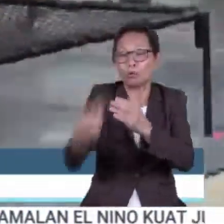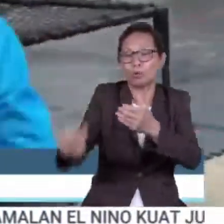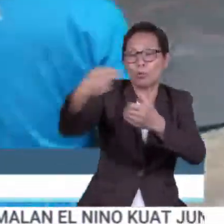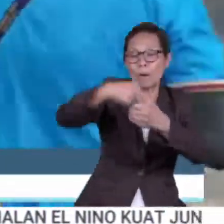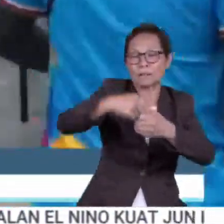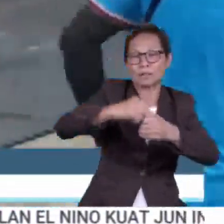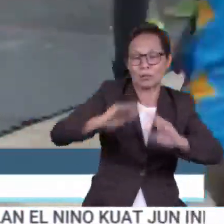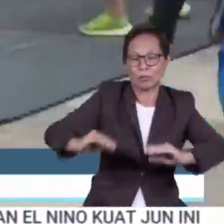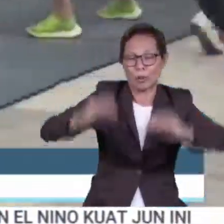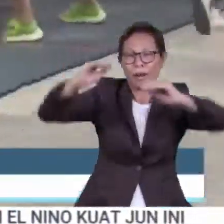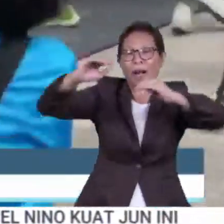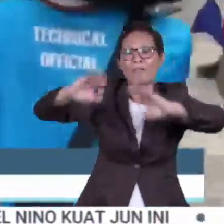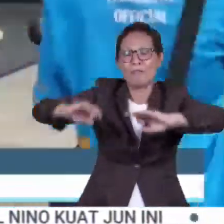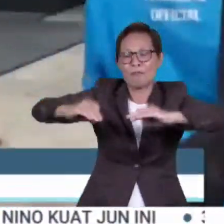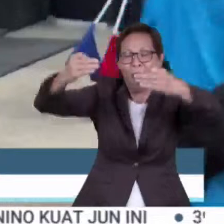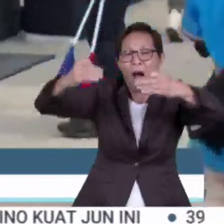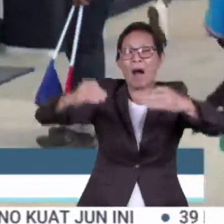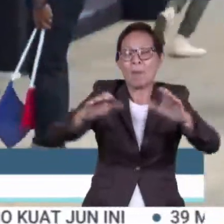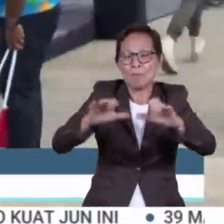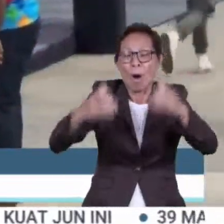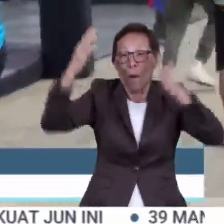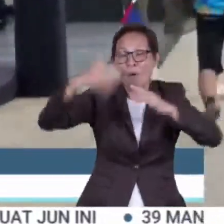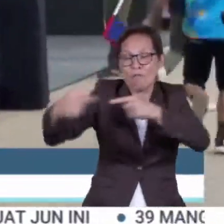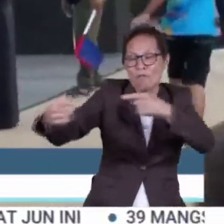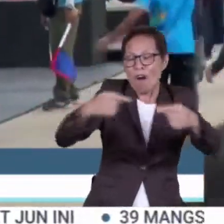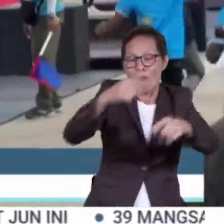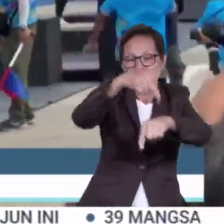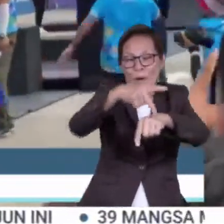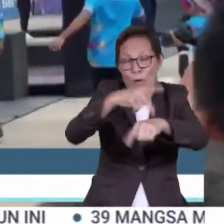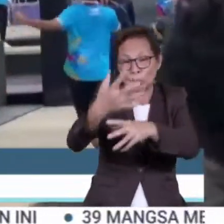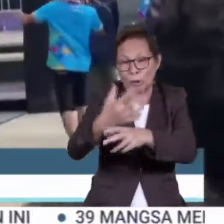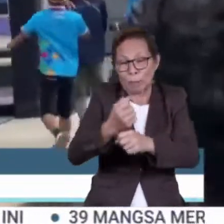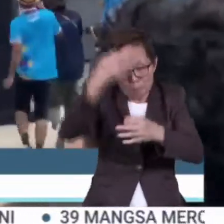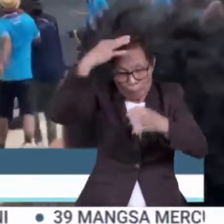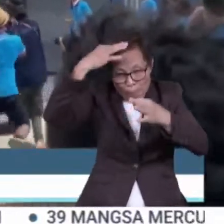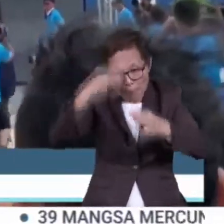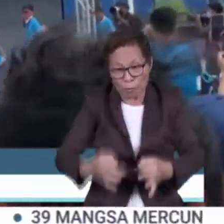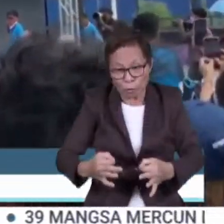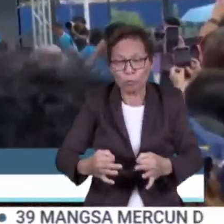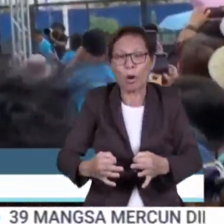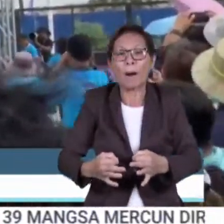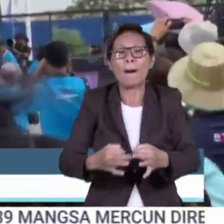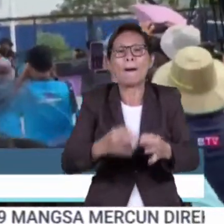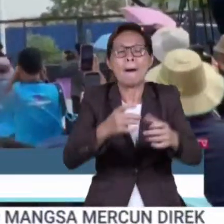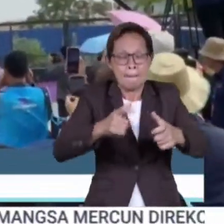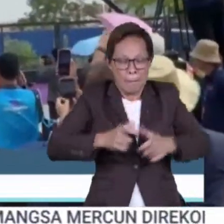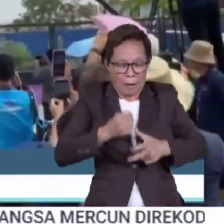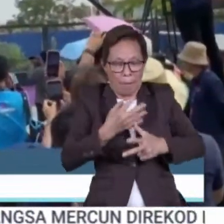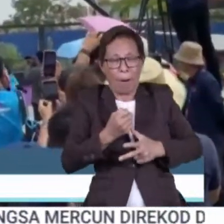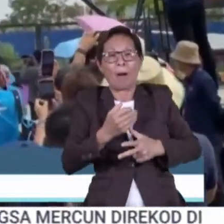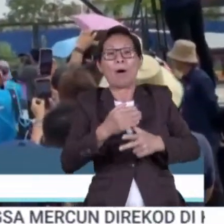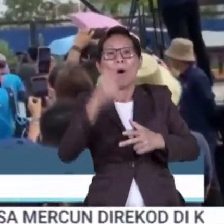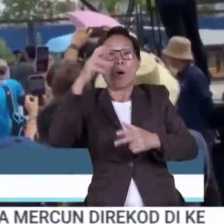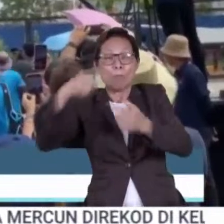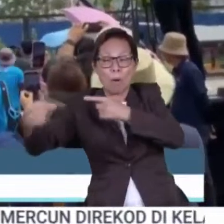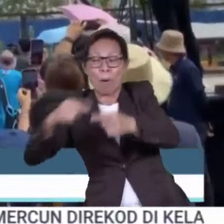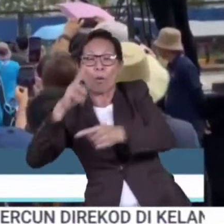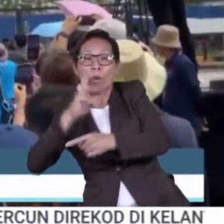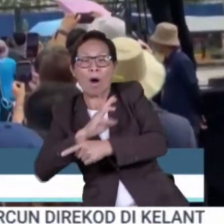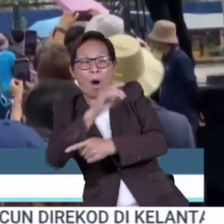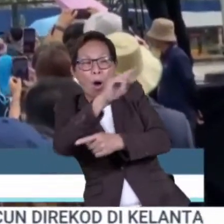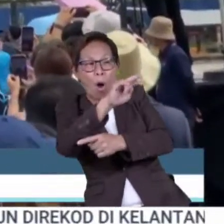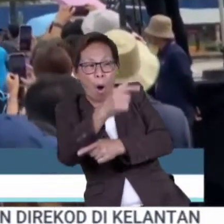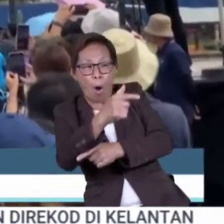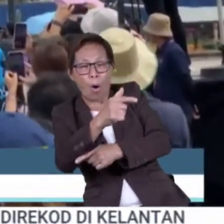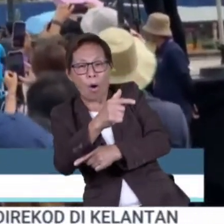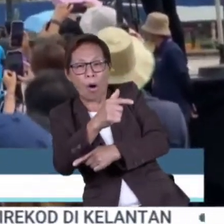akhir. Skuad negara bakal berdepan Filipina bagi penentuan pingat emas Ahad ini. Dalam saingan wanita pula, gandingan Ong